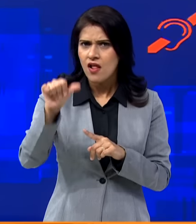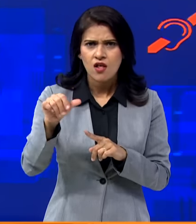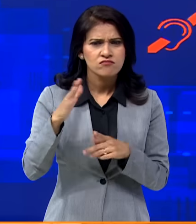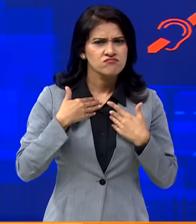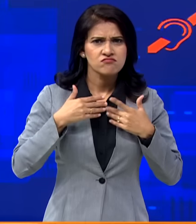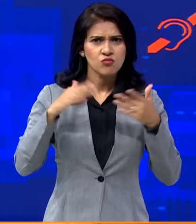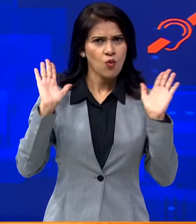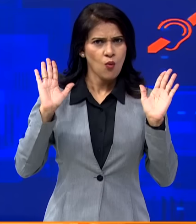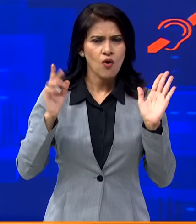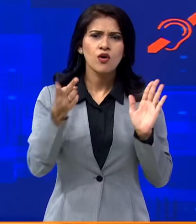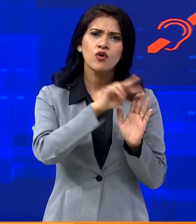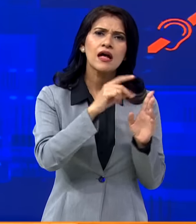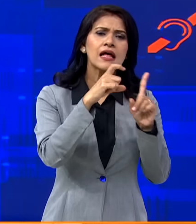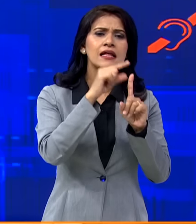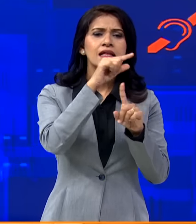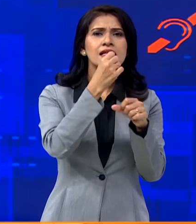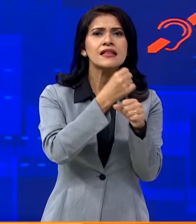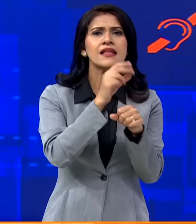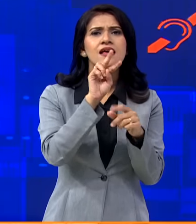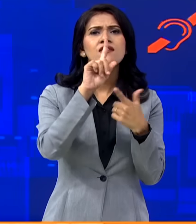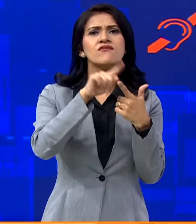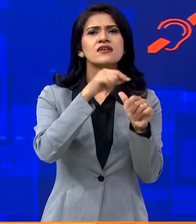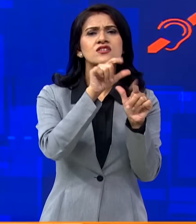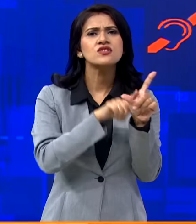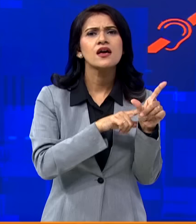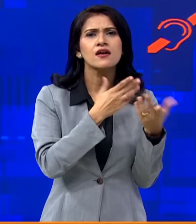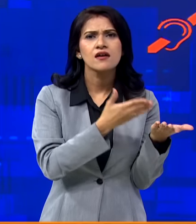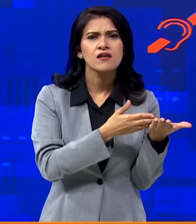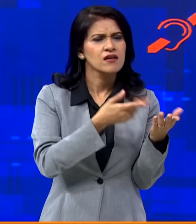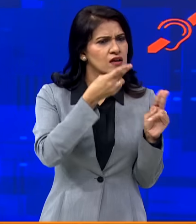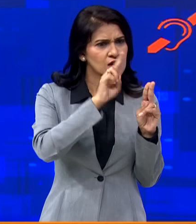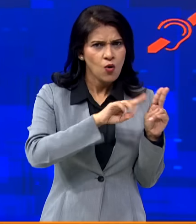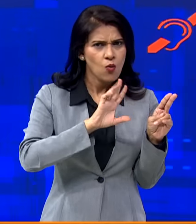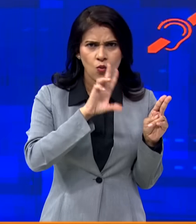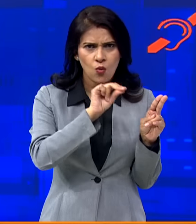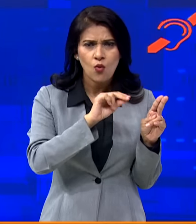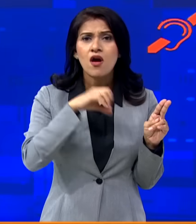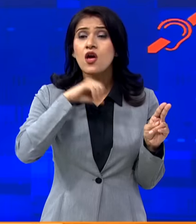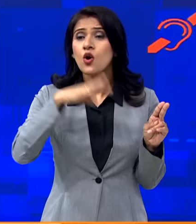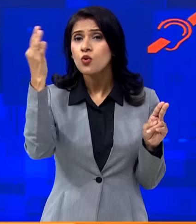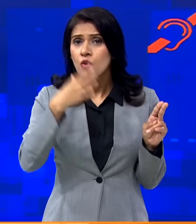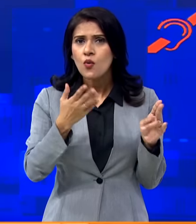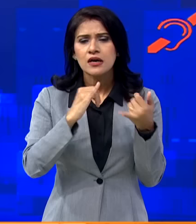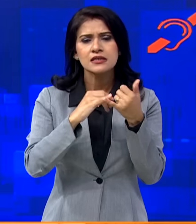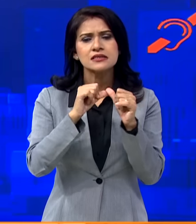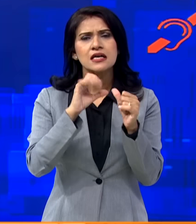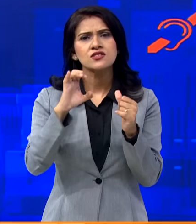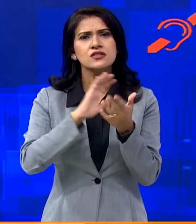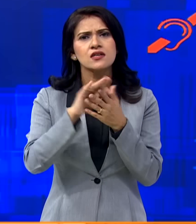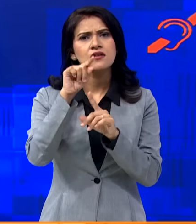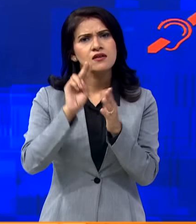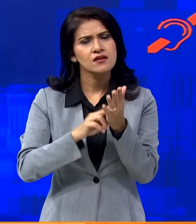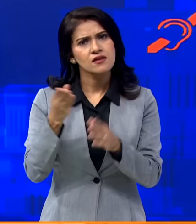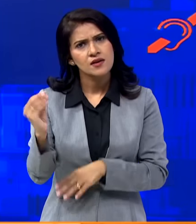दो और कोई नया युवा चाहिए तो सचिन पायलट को बना दो दिग्विजय सिंह जी को राहुल गांधी जी ने